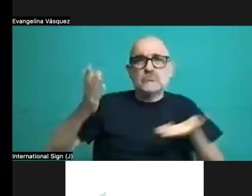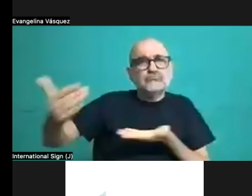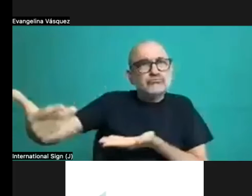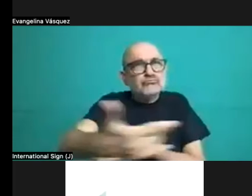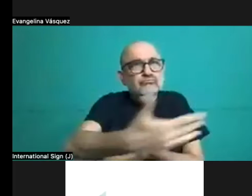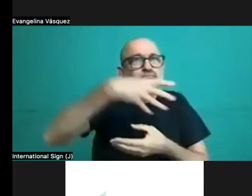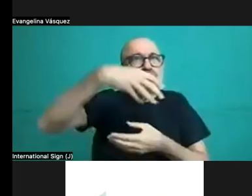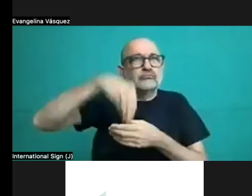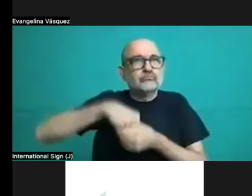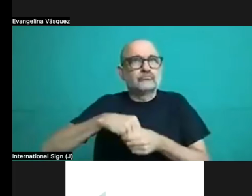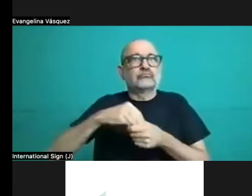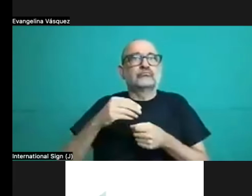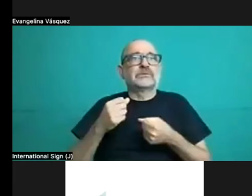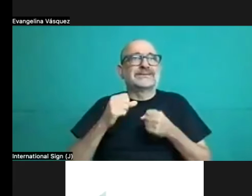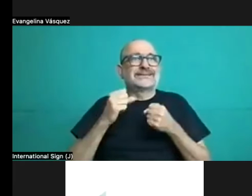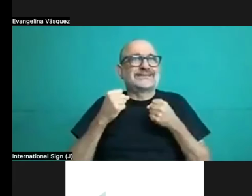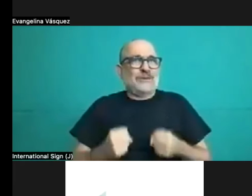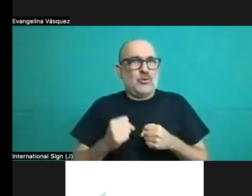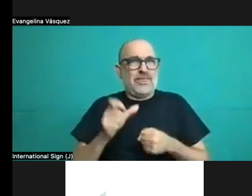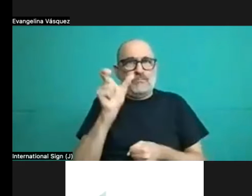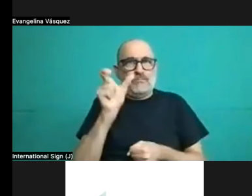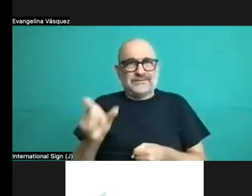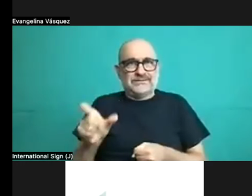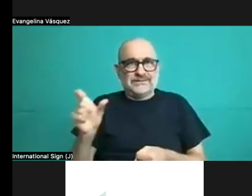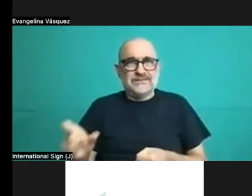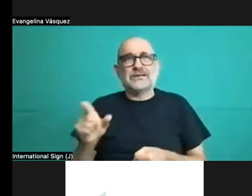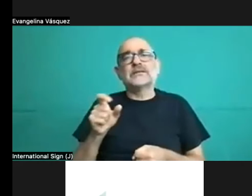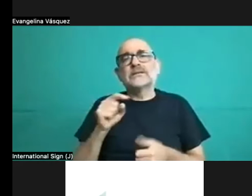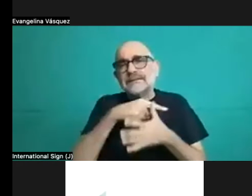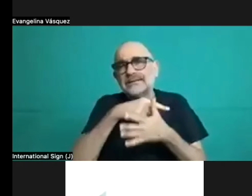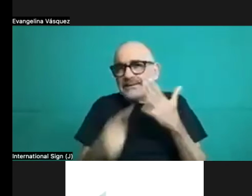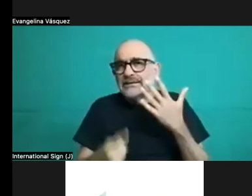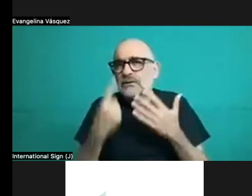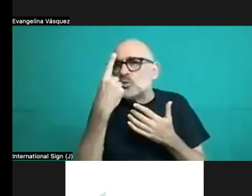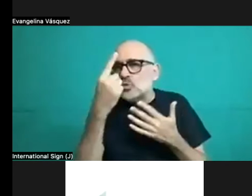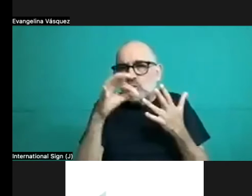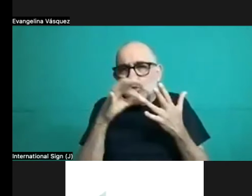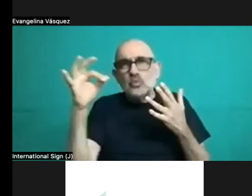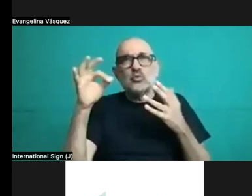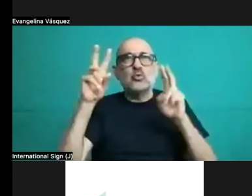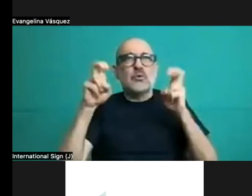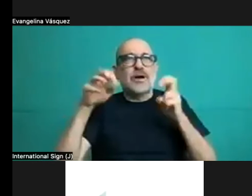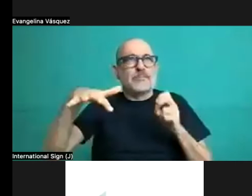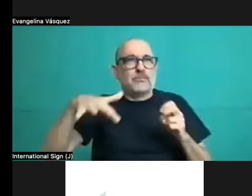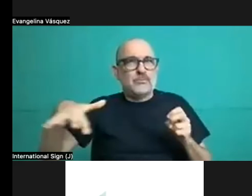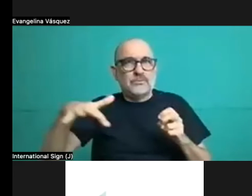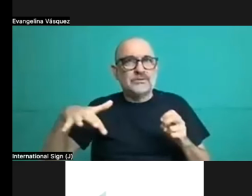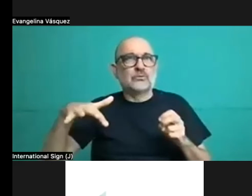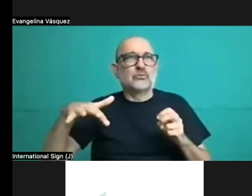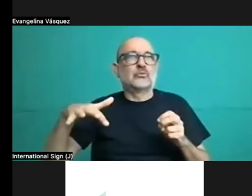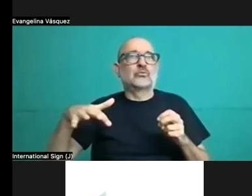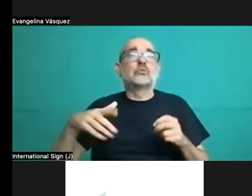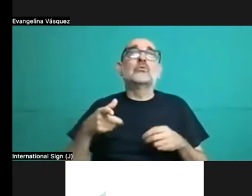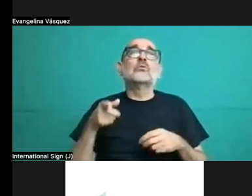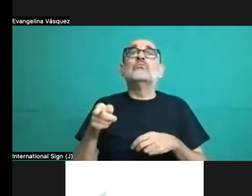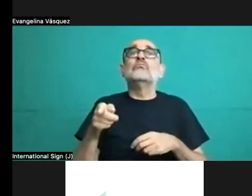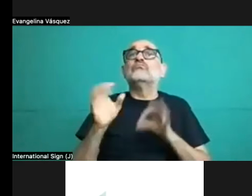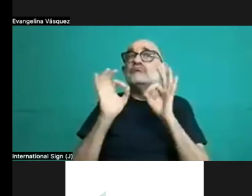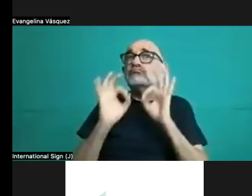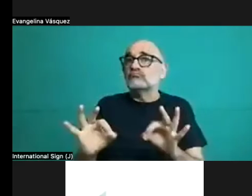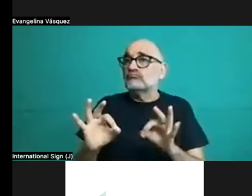patients. Un des aspects, un des principes, c'est d'engager les patients. Ce qu'on va essayer de